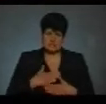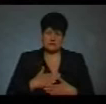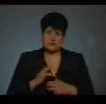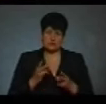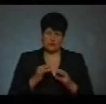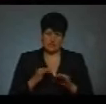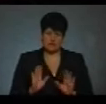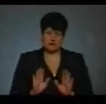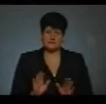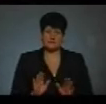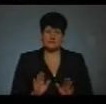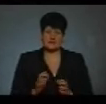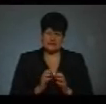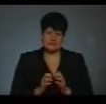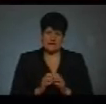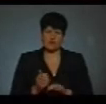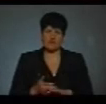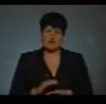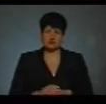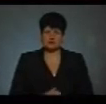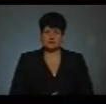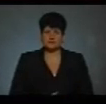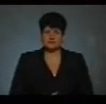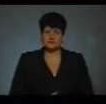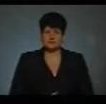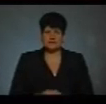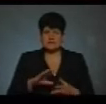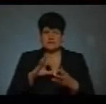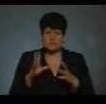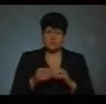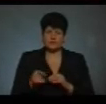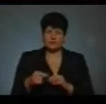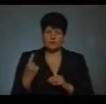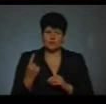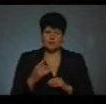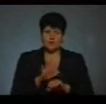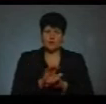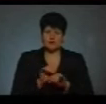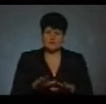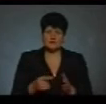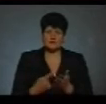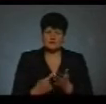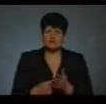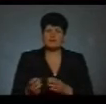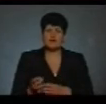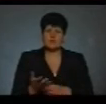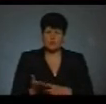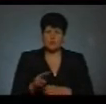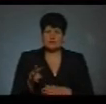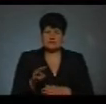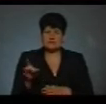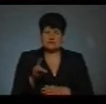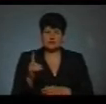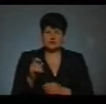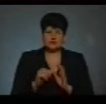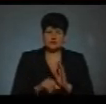або середньої важкості. Загалом на Тернопільщині коронавірус підтвердили в таких районах. Монастириський район